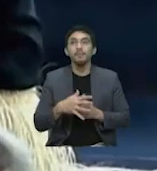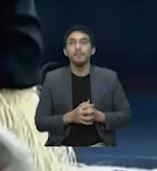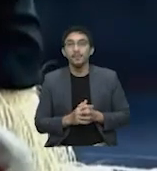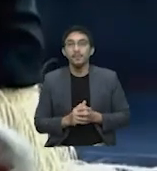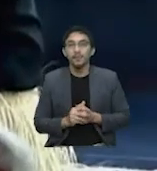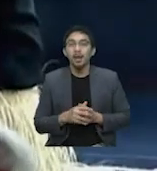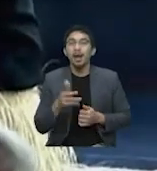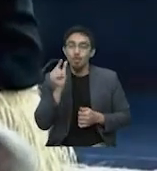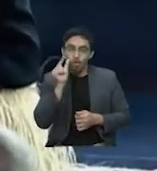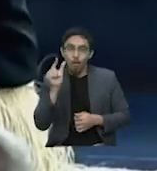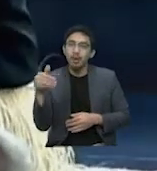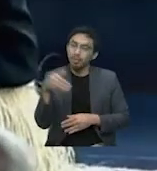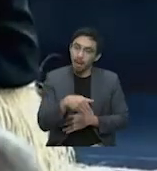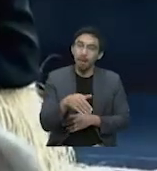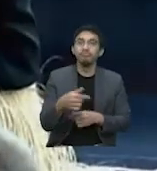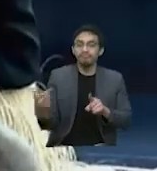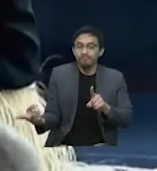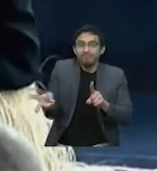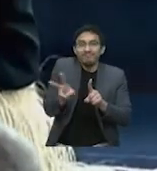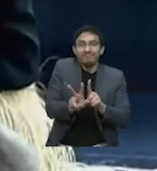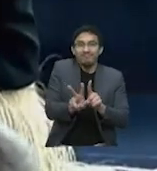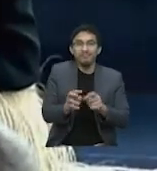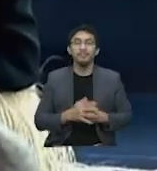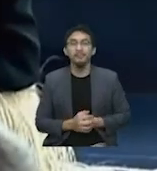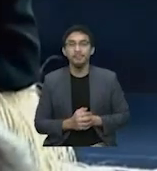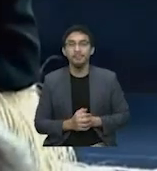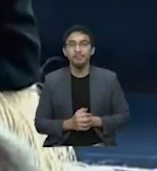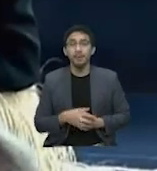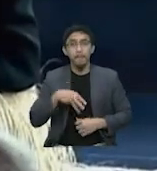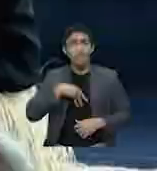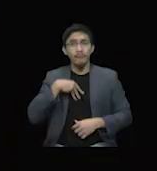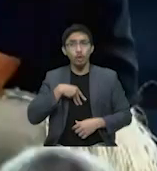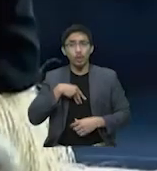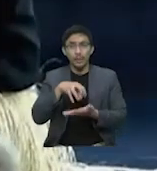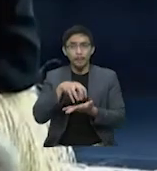nomor urutat ini bersama dengan